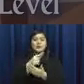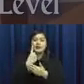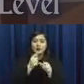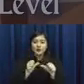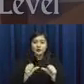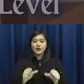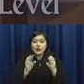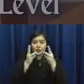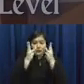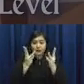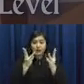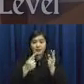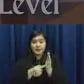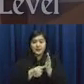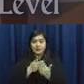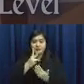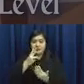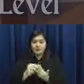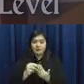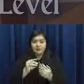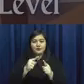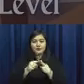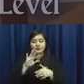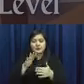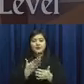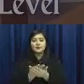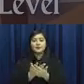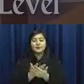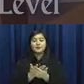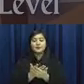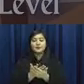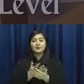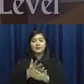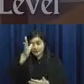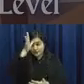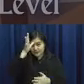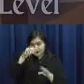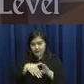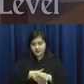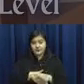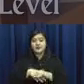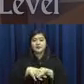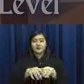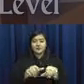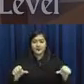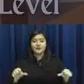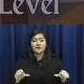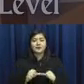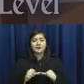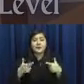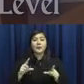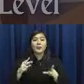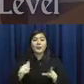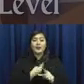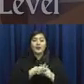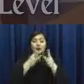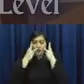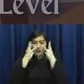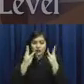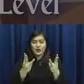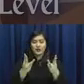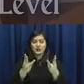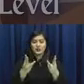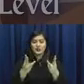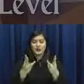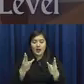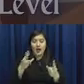mga tatay sa iba't ibang area, panoorin po natin, subaybayan po natin ang ating mga